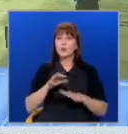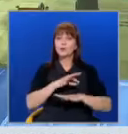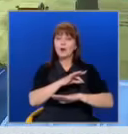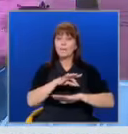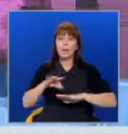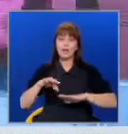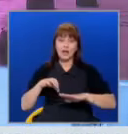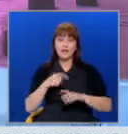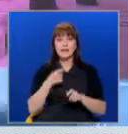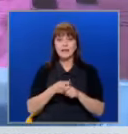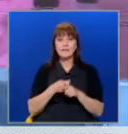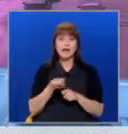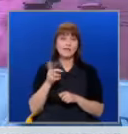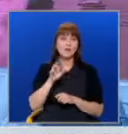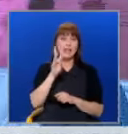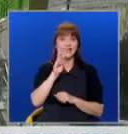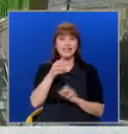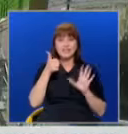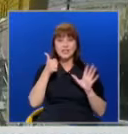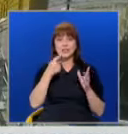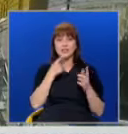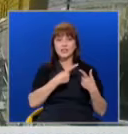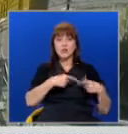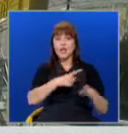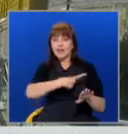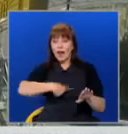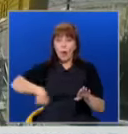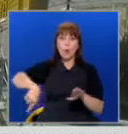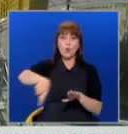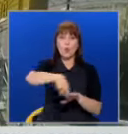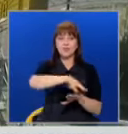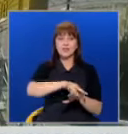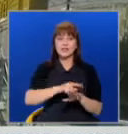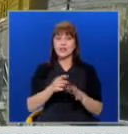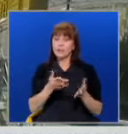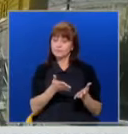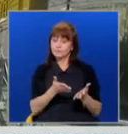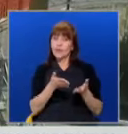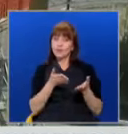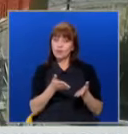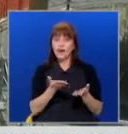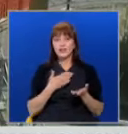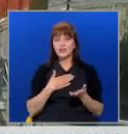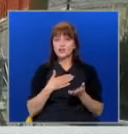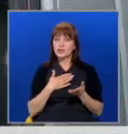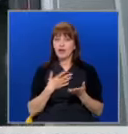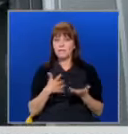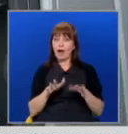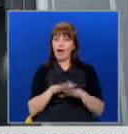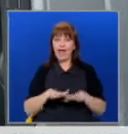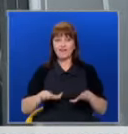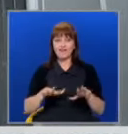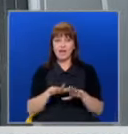над 36 зони по околовръстните шосета. Според шофьорите, модернизацията на видеонаблюдението ще има превантивен ефект.